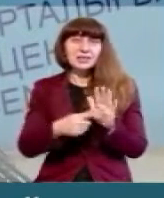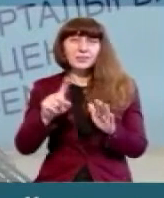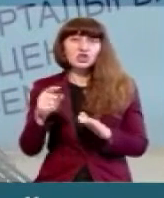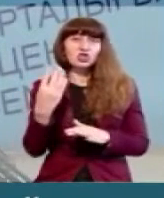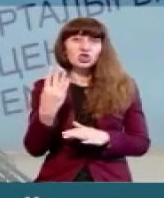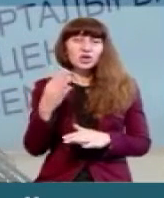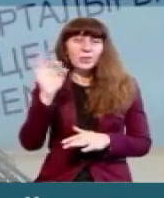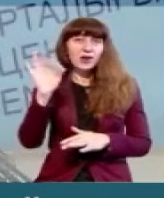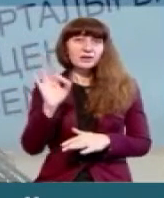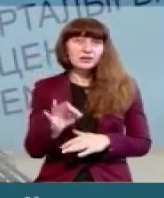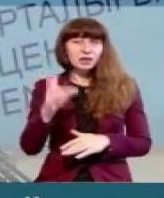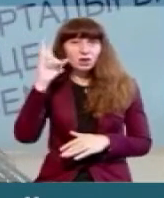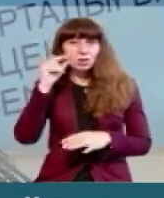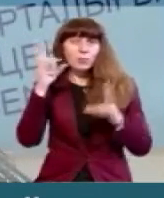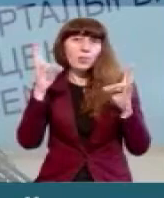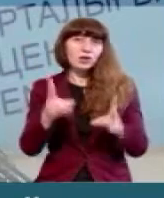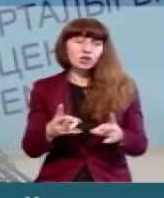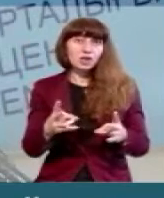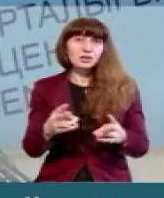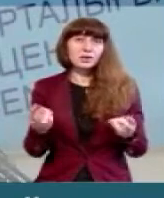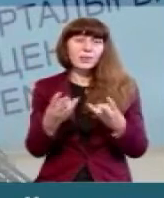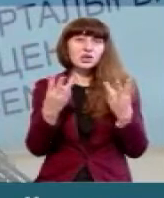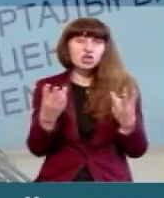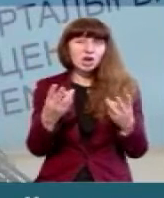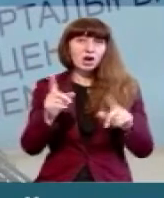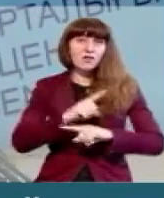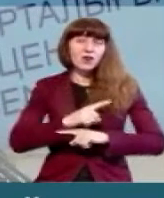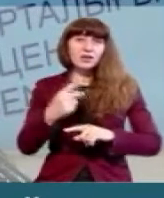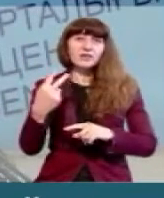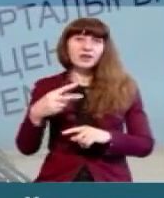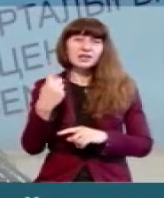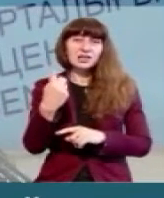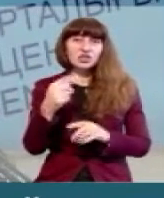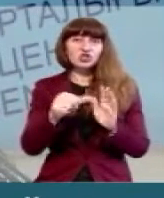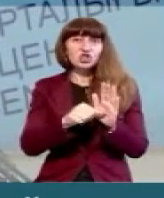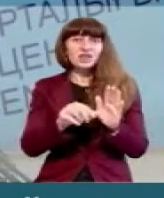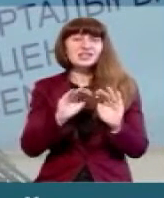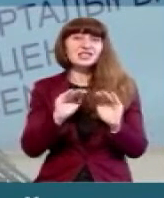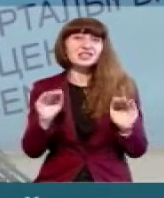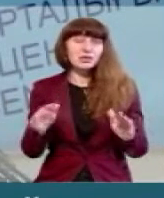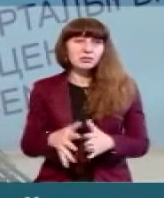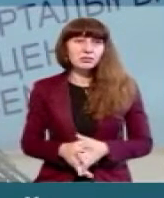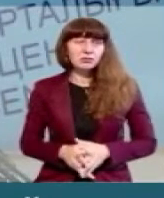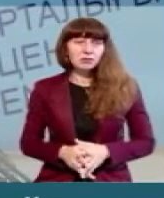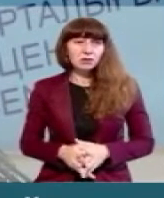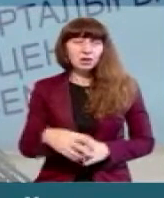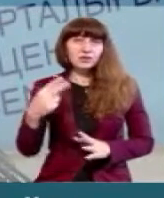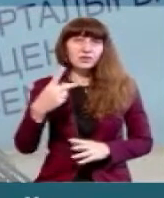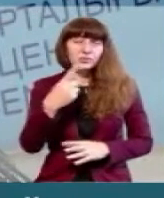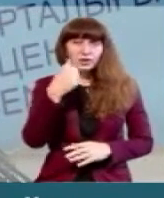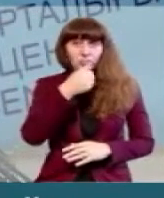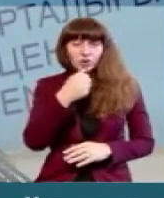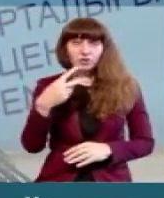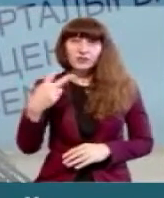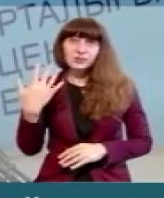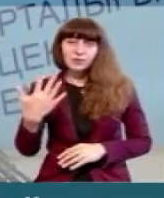27,4%. Количество погибших на пожаре 31, в том числе 6 детей. В 2021 году 25